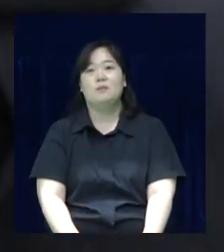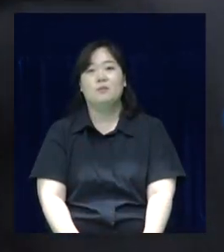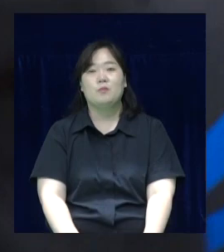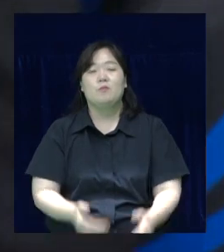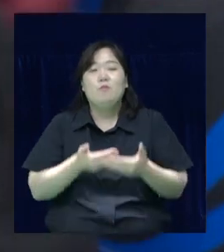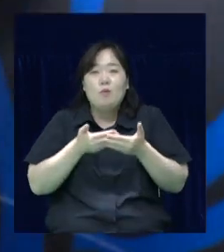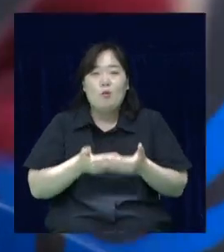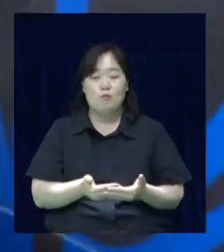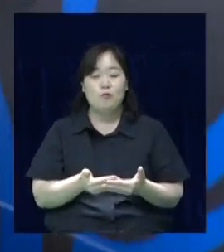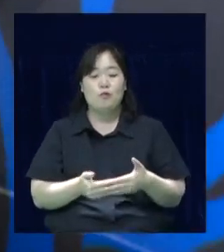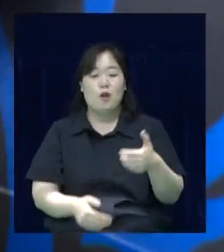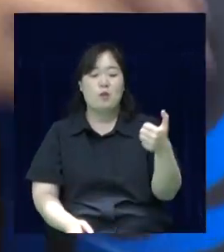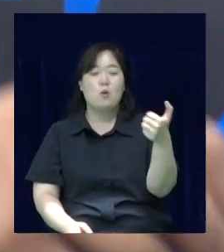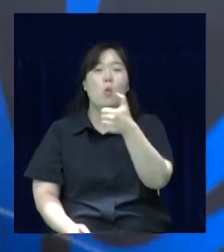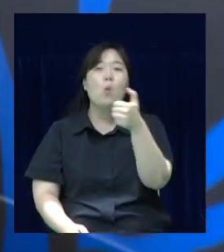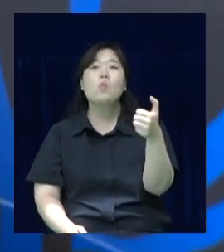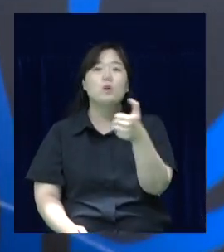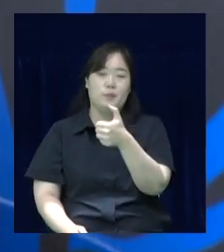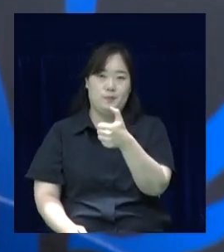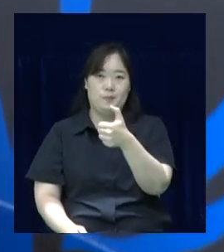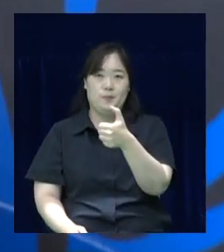중량은 50kg을 선택했습니다.